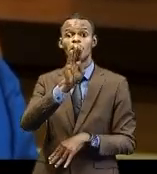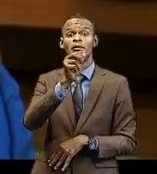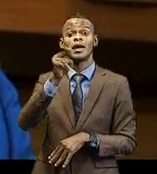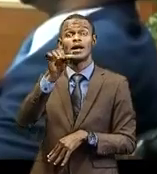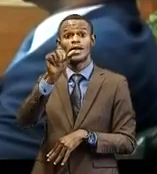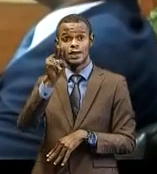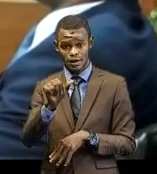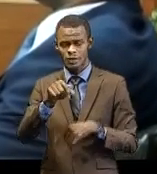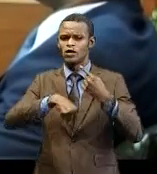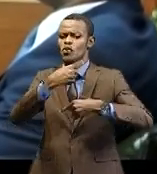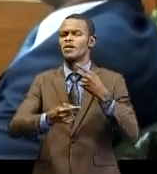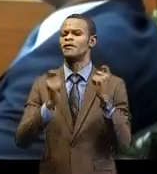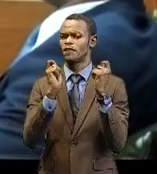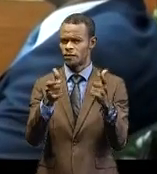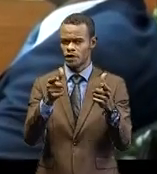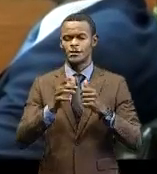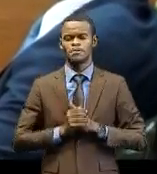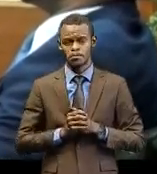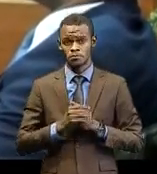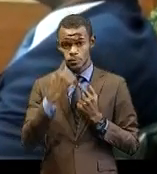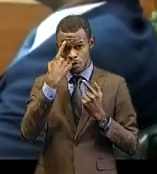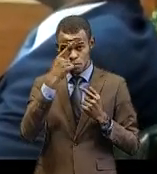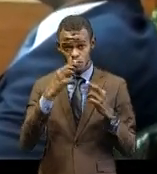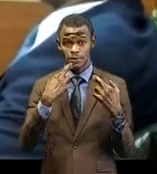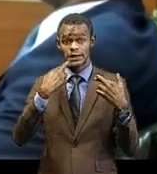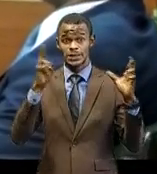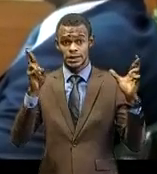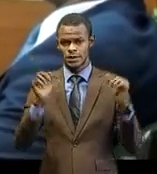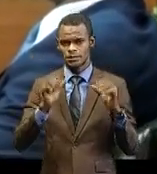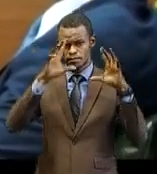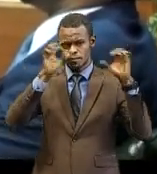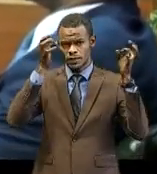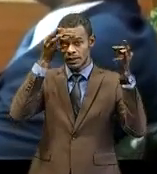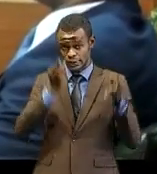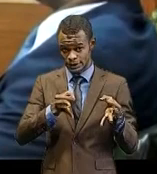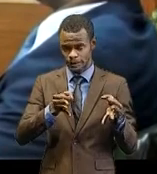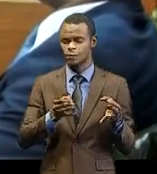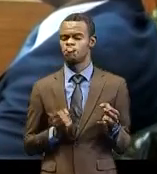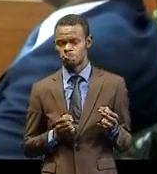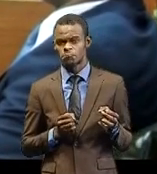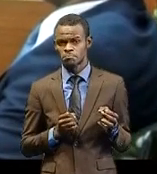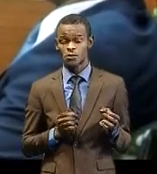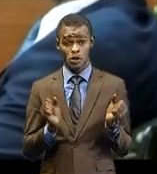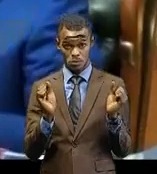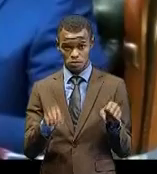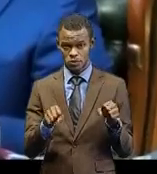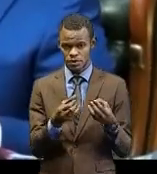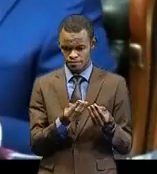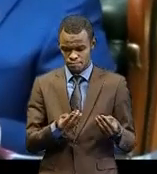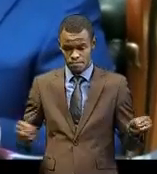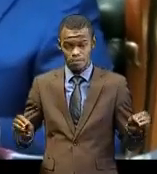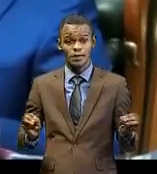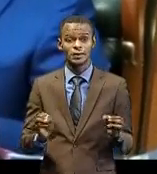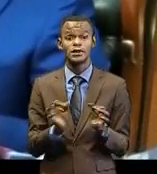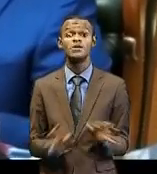vite. Pour ce faire, il a décidé de mettre en place des outils nécessaires à la parfaite mise